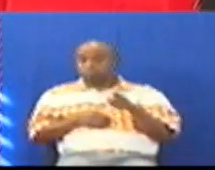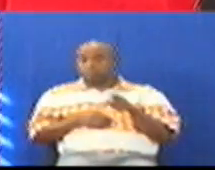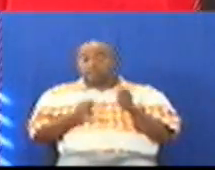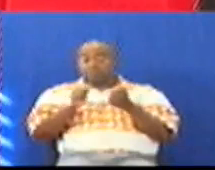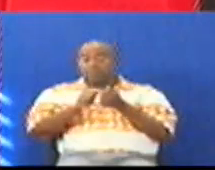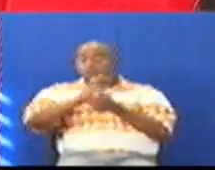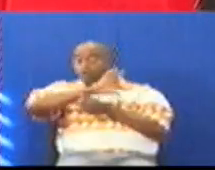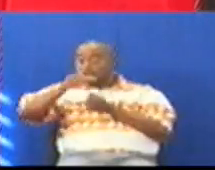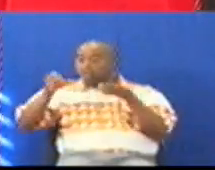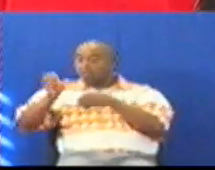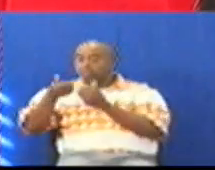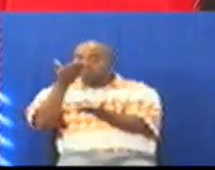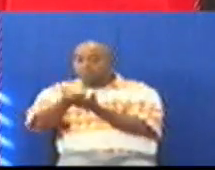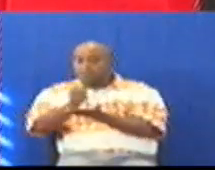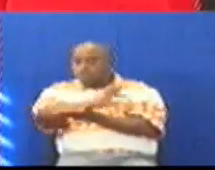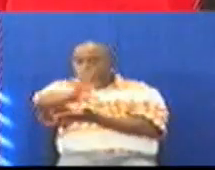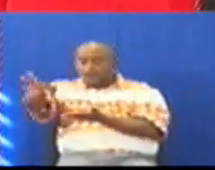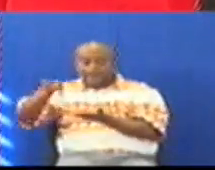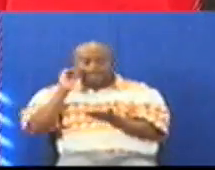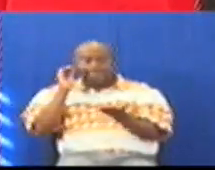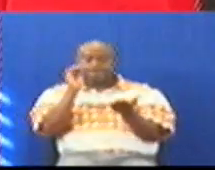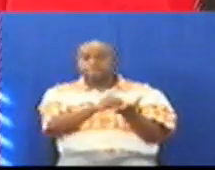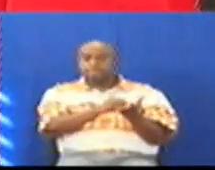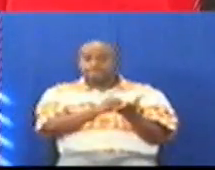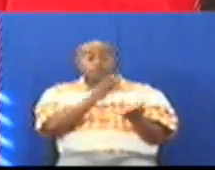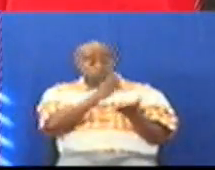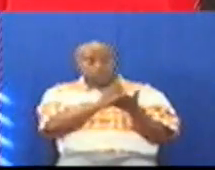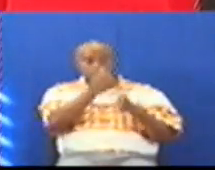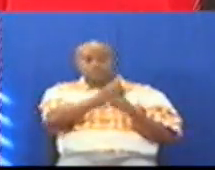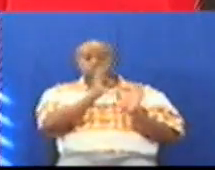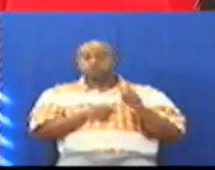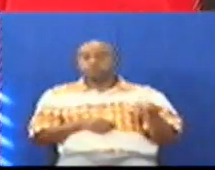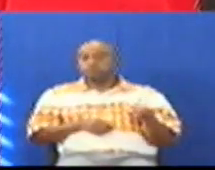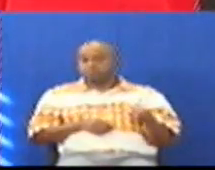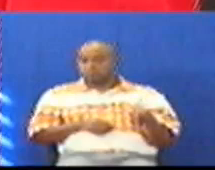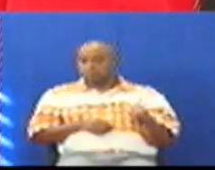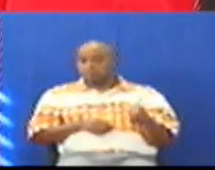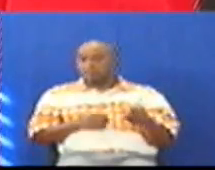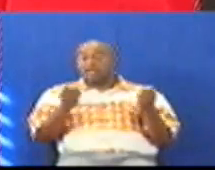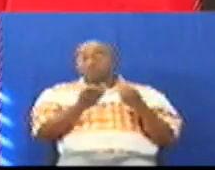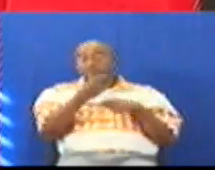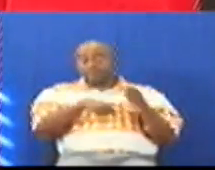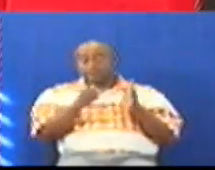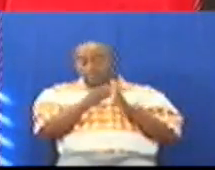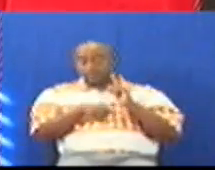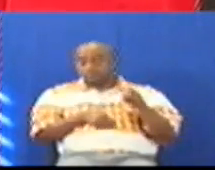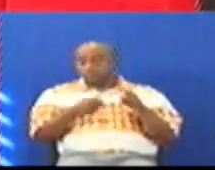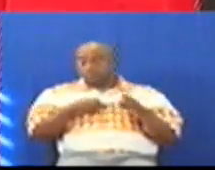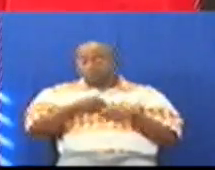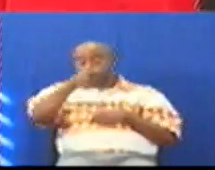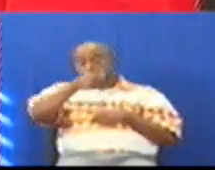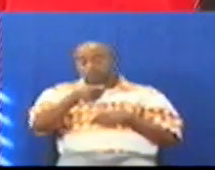imependekeza hawakulifuatilia. Wamefuatilia na wamefanya kazi nzuri. Lakini pia katika nafasi hii nimpongeze Mheshimiwa Waziri wa